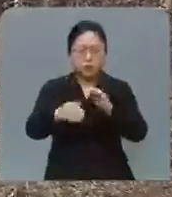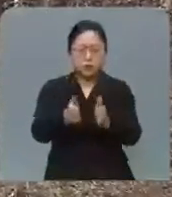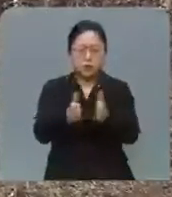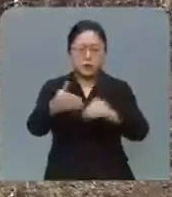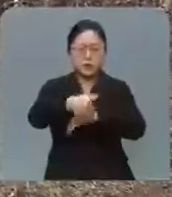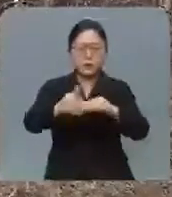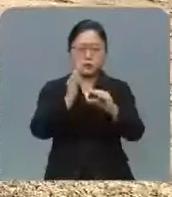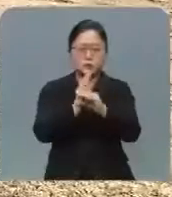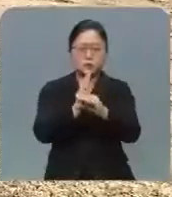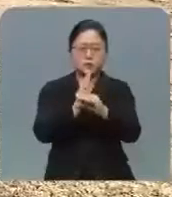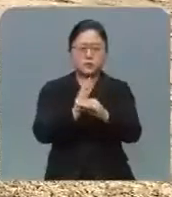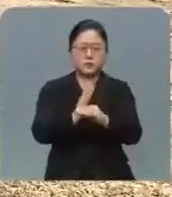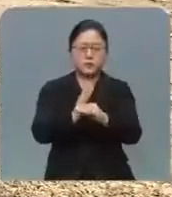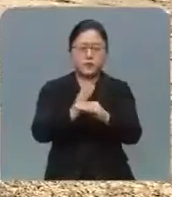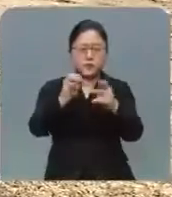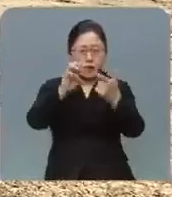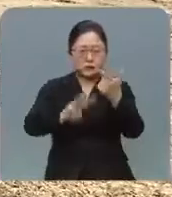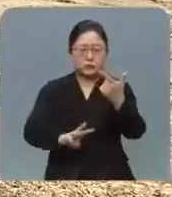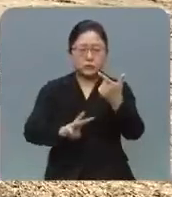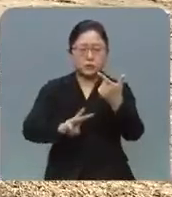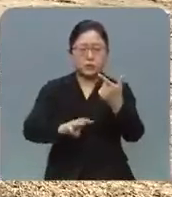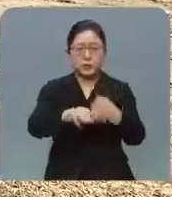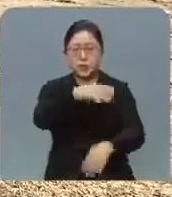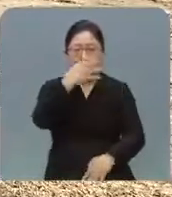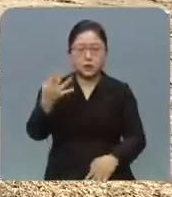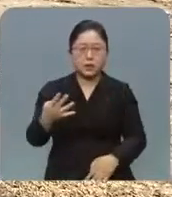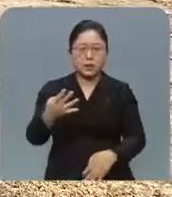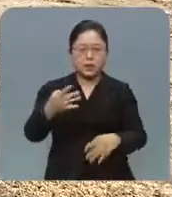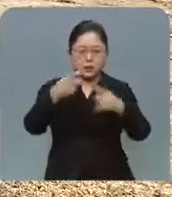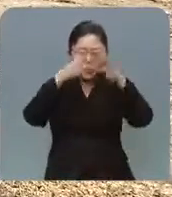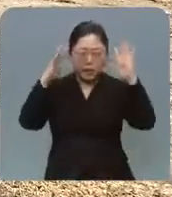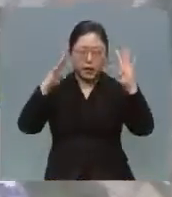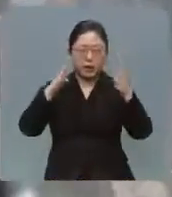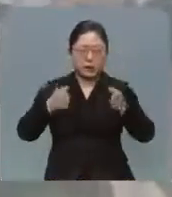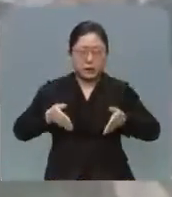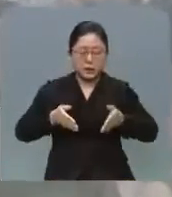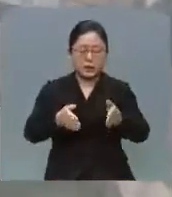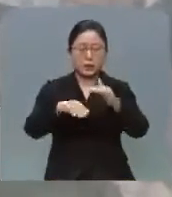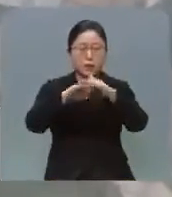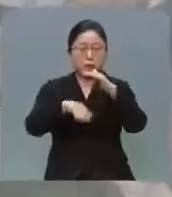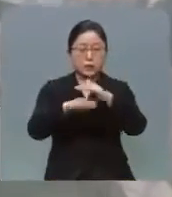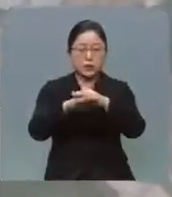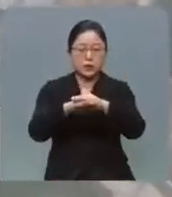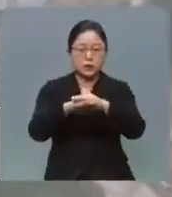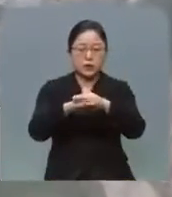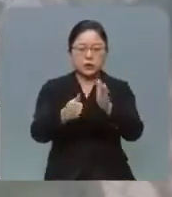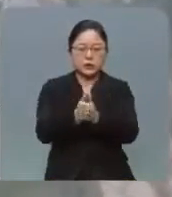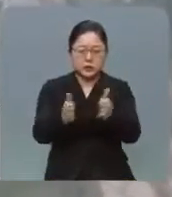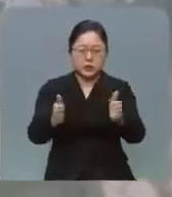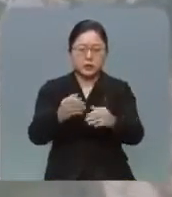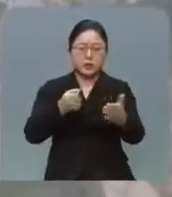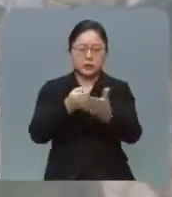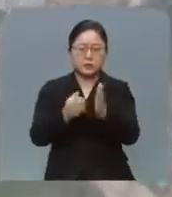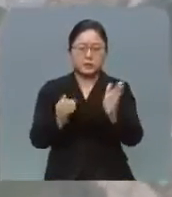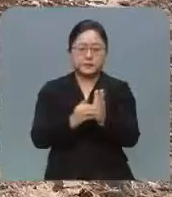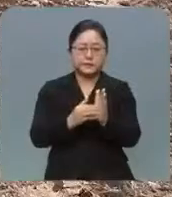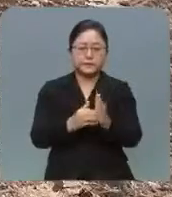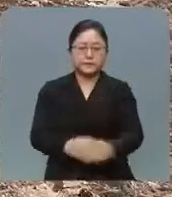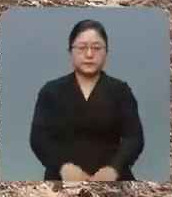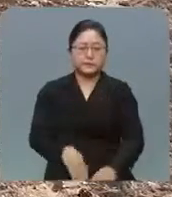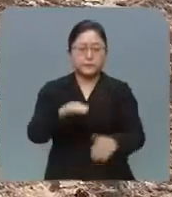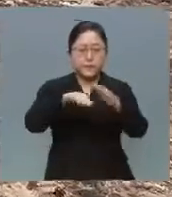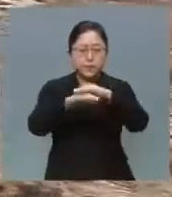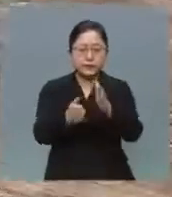예정입니다. 나주시가 빛가람동에서 에너지공대로 진입하는 도로 공사를 착공하기로 한 겁니다.